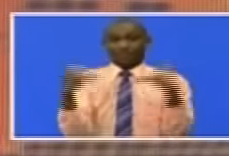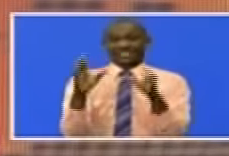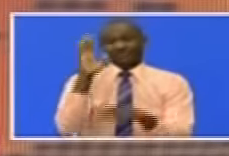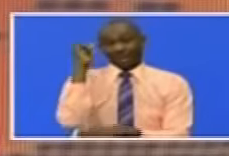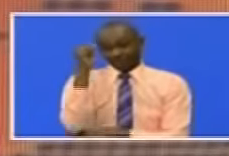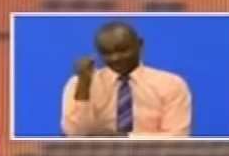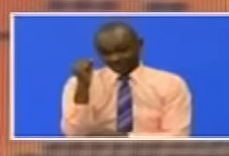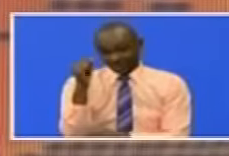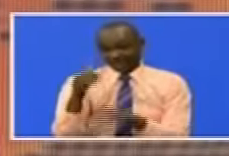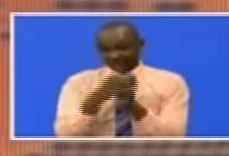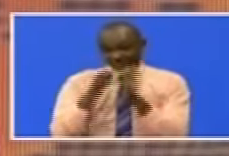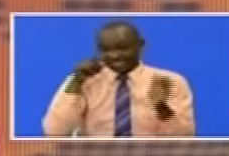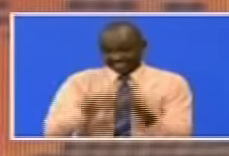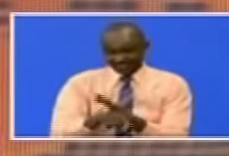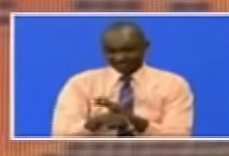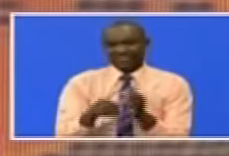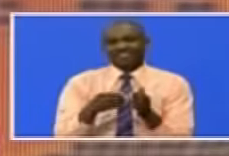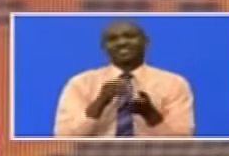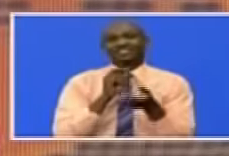Kilobi ana taarifa hiyo kwa kina.